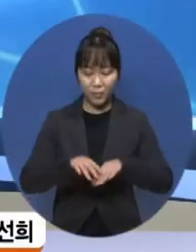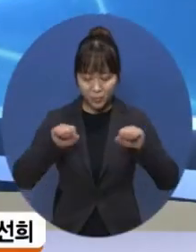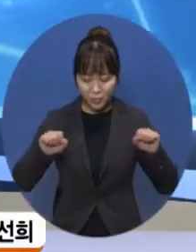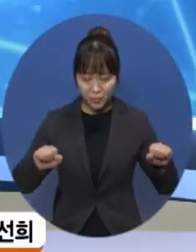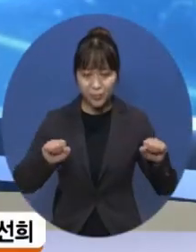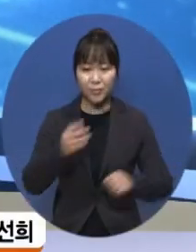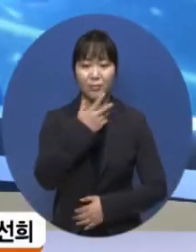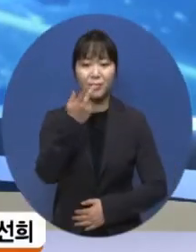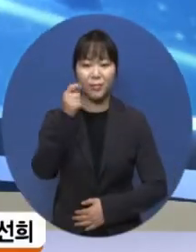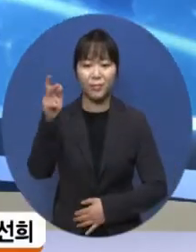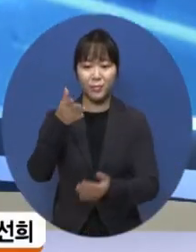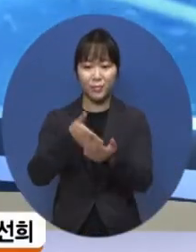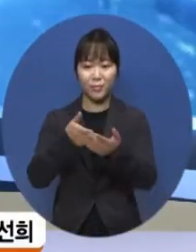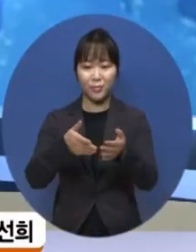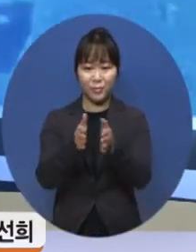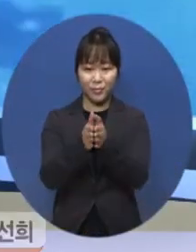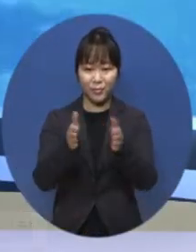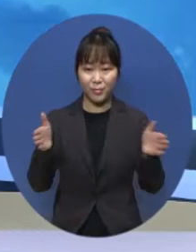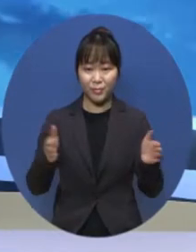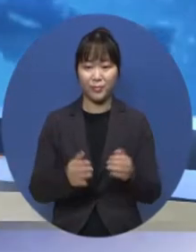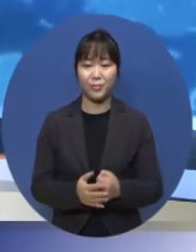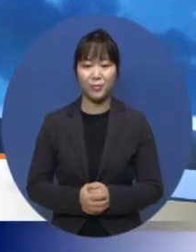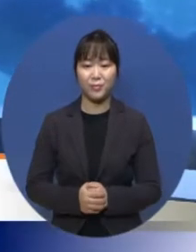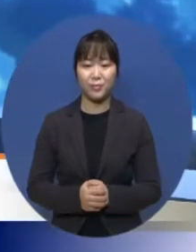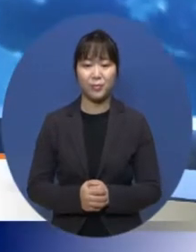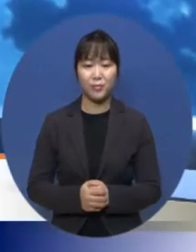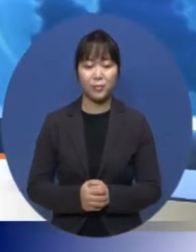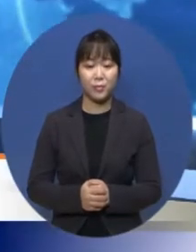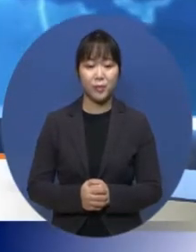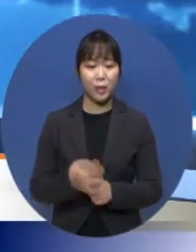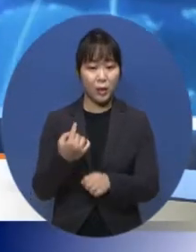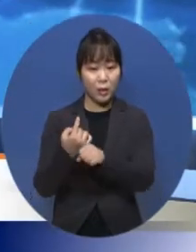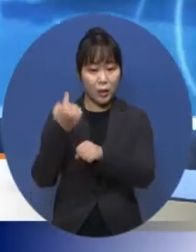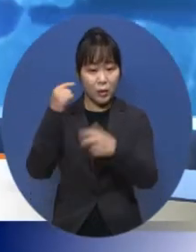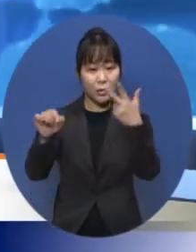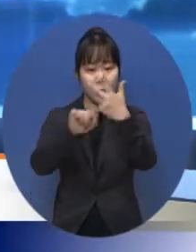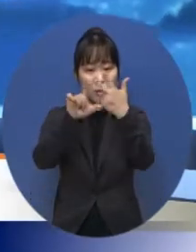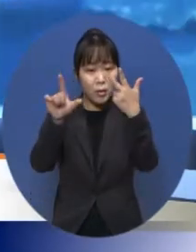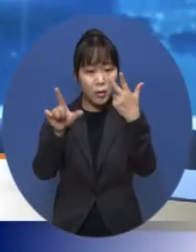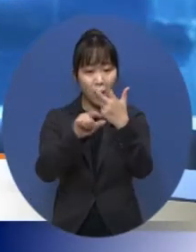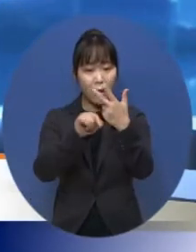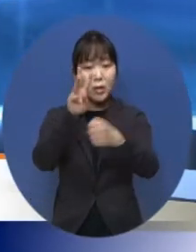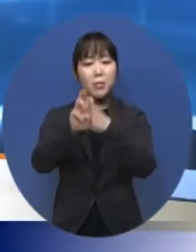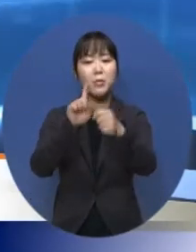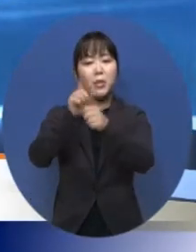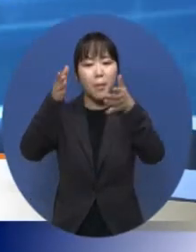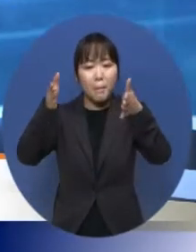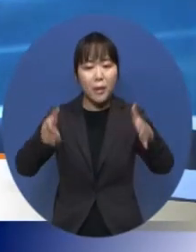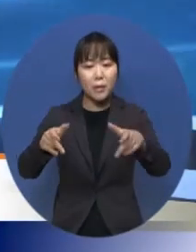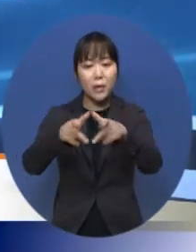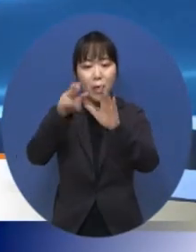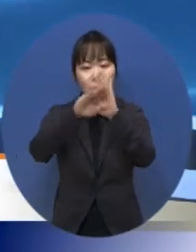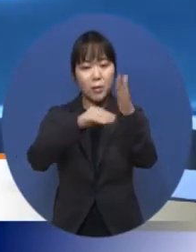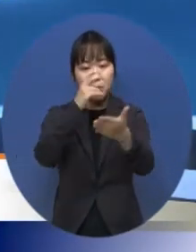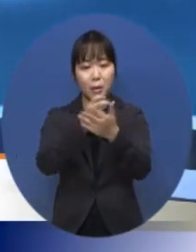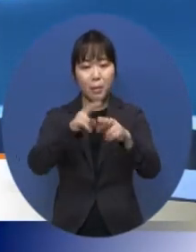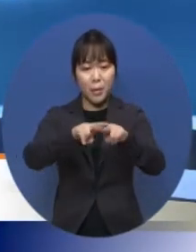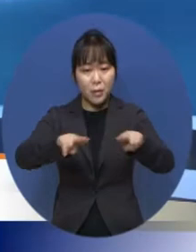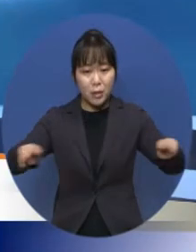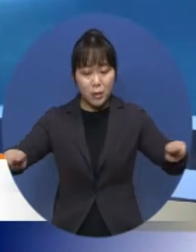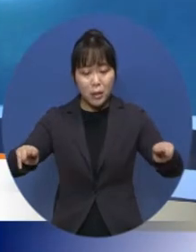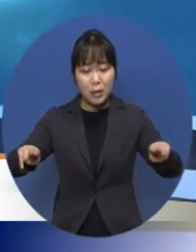시청자 여러분 안녕하십니까? 복지TV 뉴스입니다. 지난해 7월 31년 만에 장애 등급제를 폐지한 지 벌써